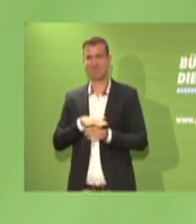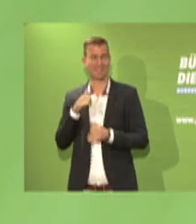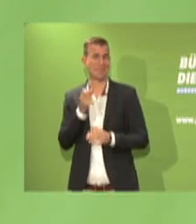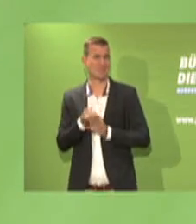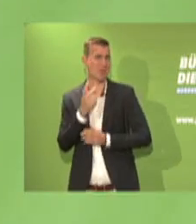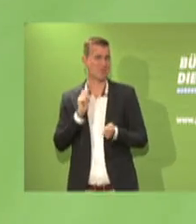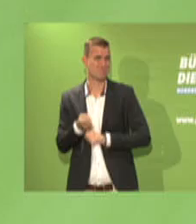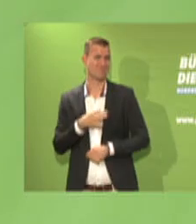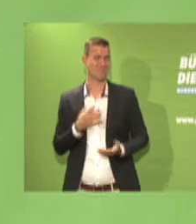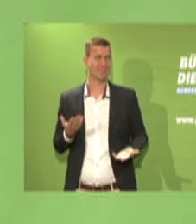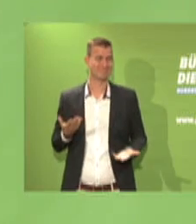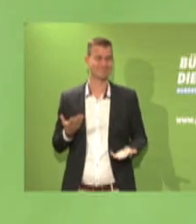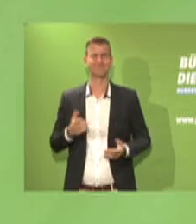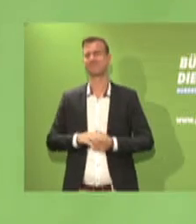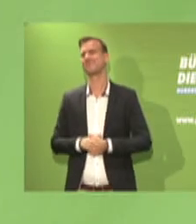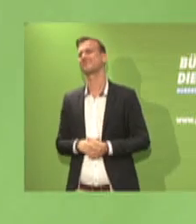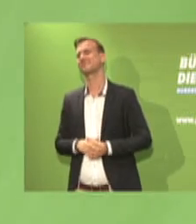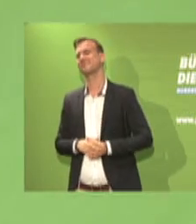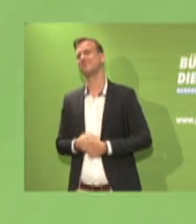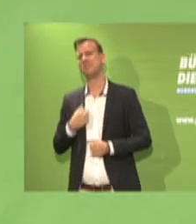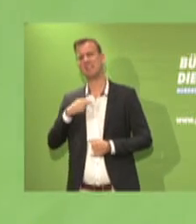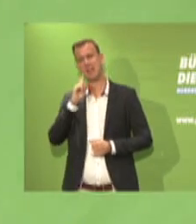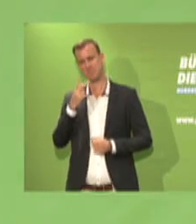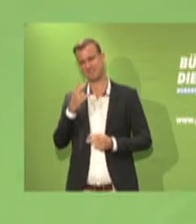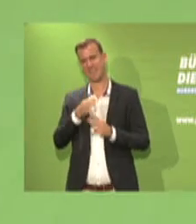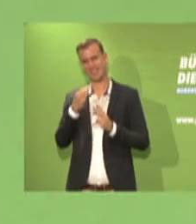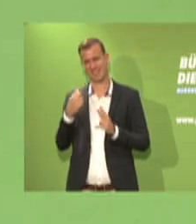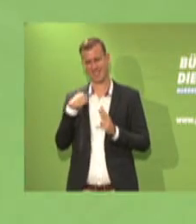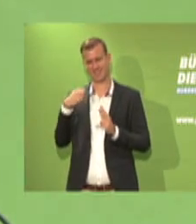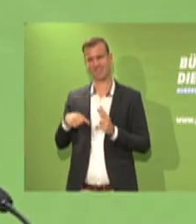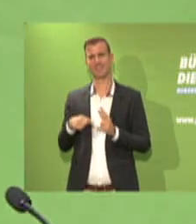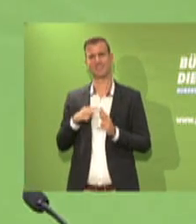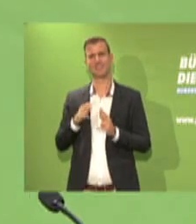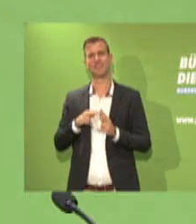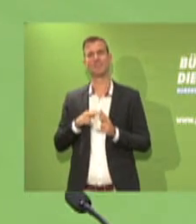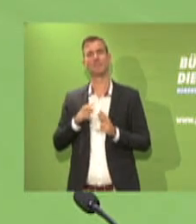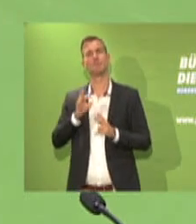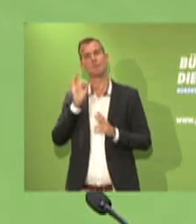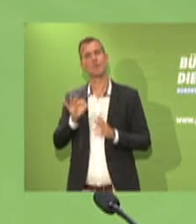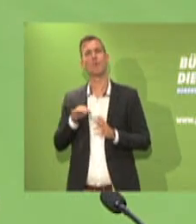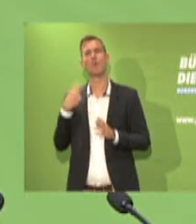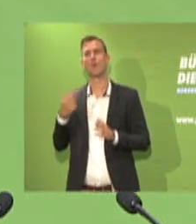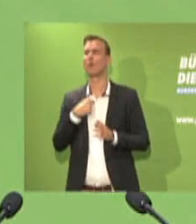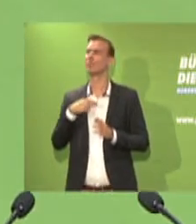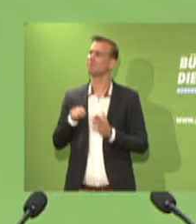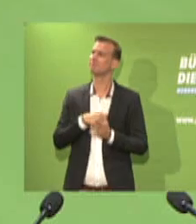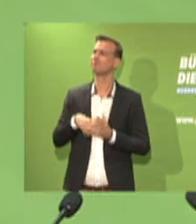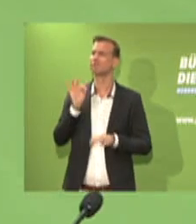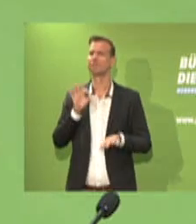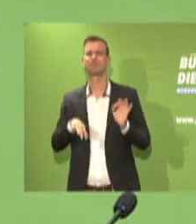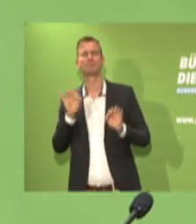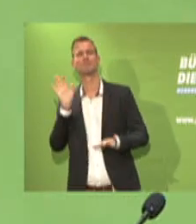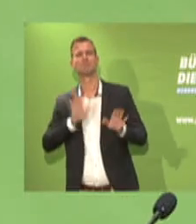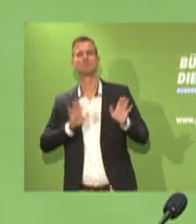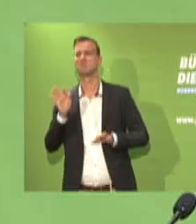Und wir haben, glaube ich, in diesen zwei Tagen nicht nur eine gute Wahl getroffen oder gute Wahlen getroffen, sondern wir haben an zwei